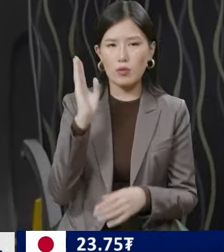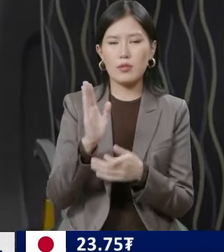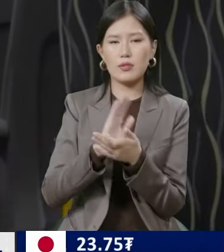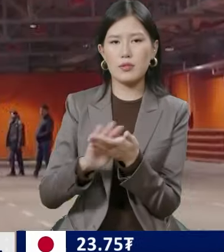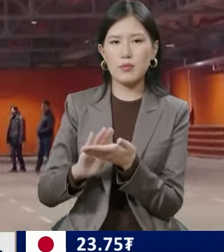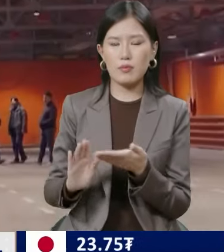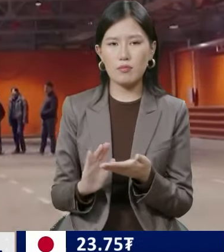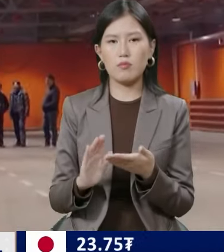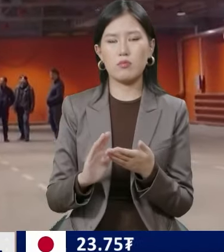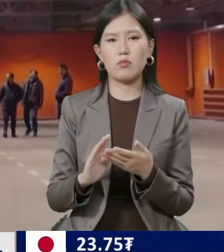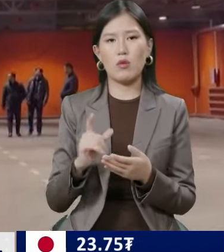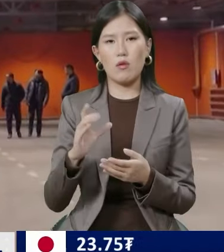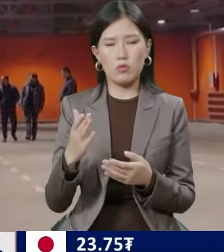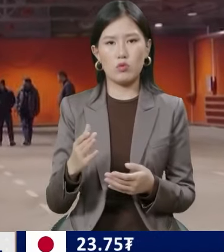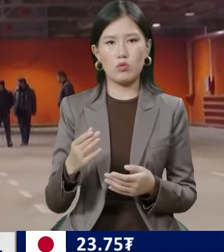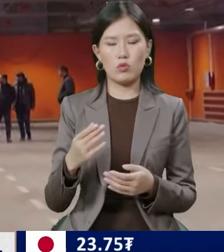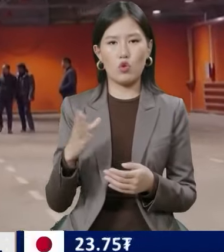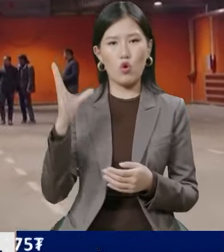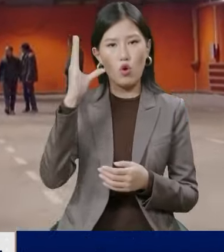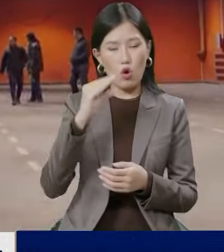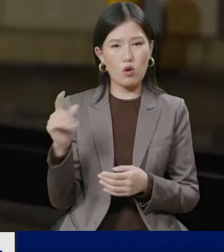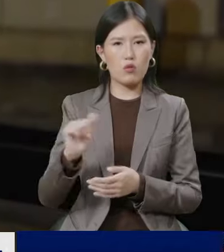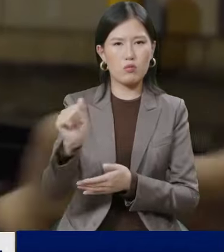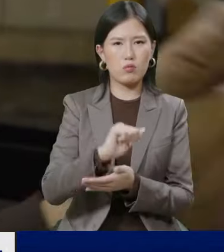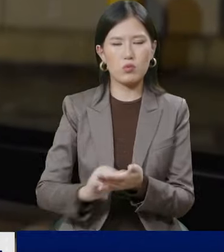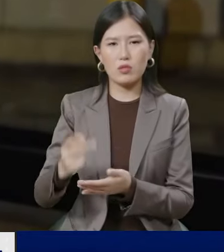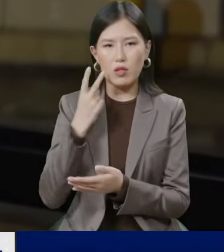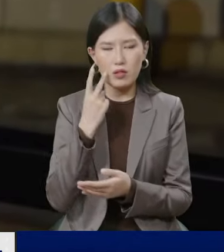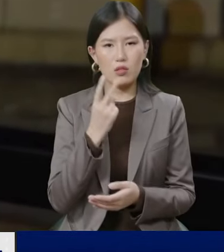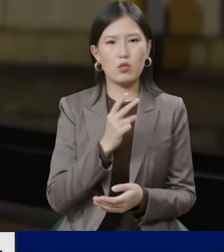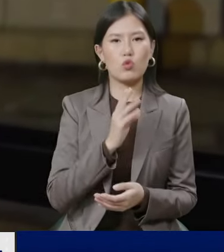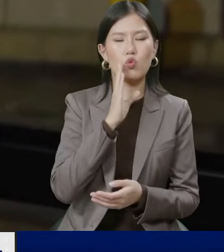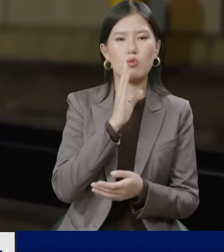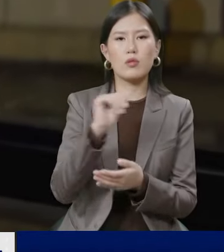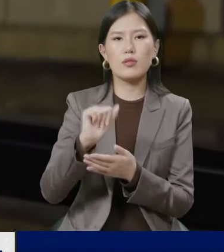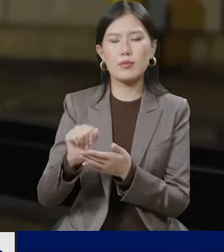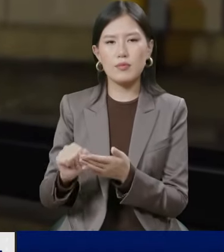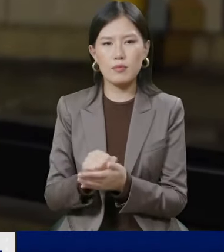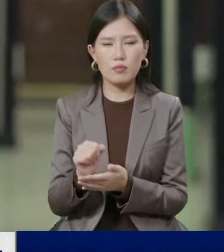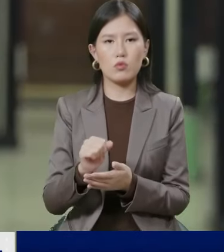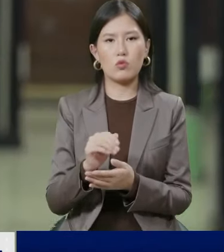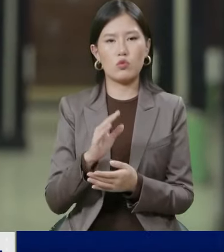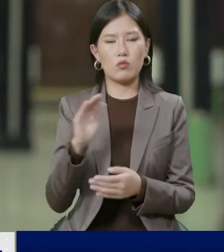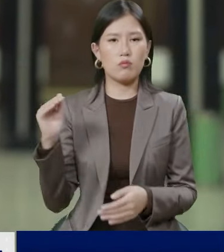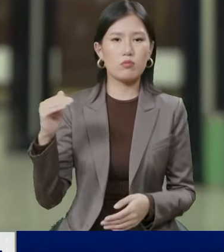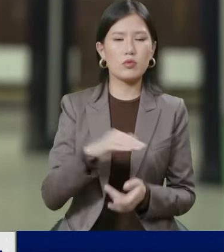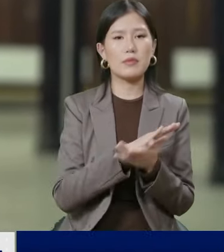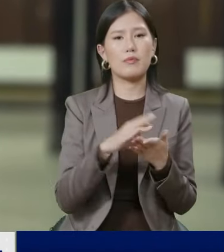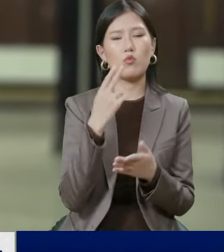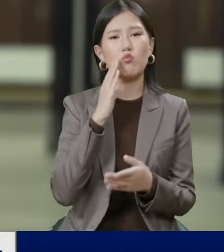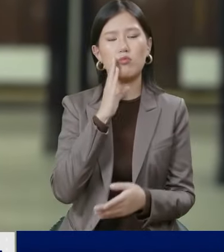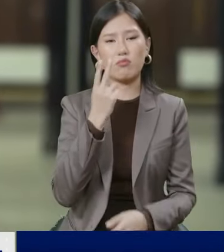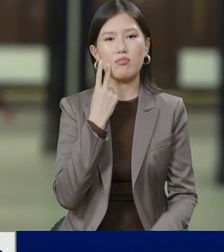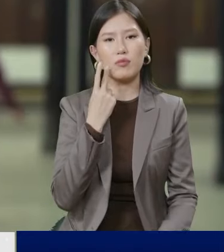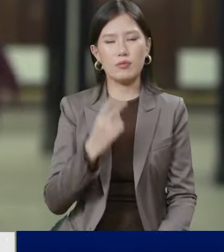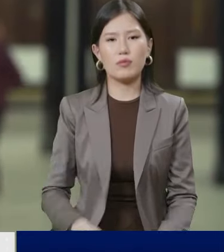Тэгээд цэвэрлэгчнэр цэвэрлж чинь, орой ингээд угаагч нар угаач чинь тий. Тэгэл өгдөө энэ чинь цэвэрхэн автобус гарч байгаа шүү. Төвчлэлийг бууруулах